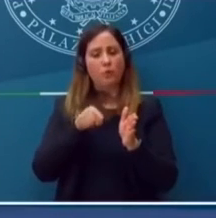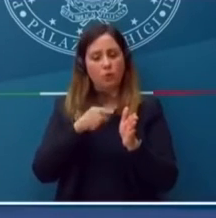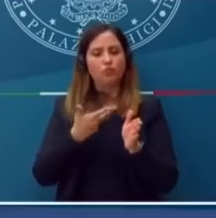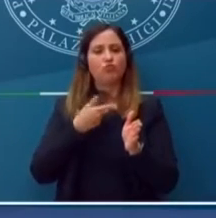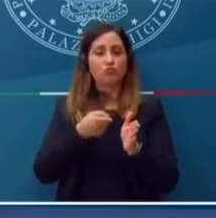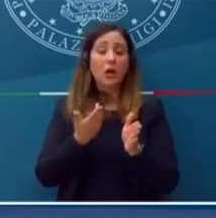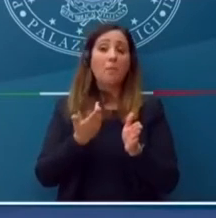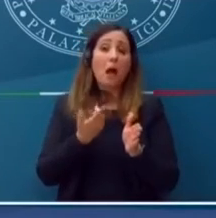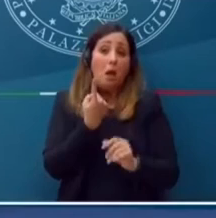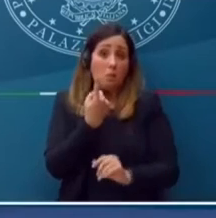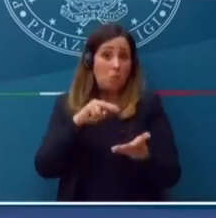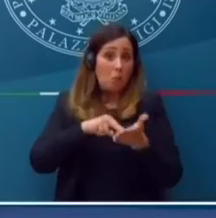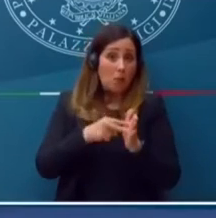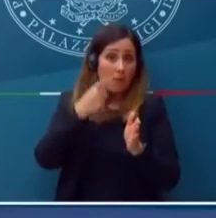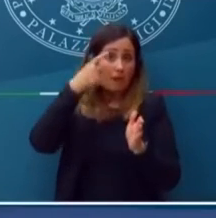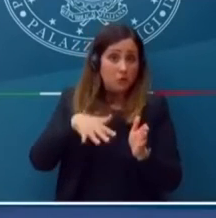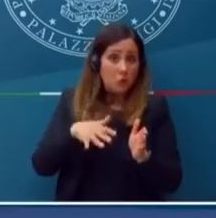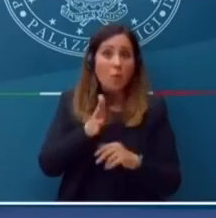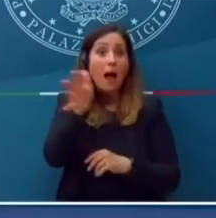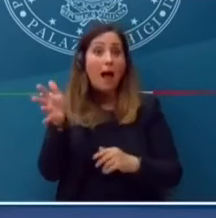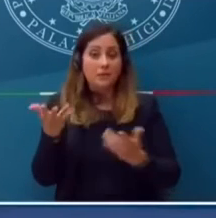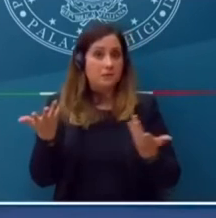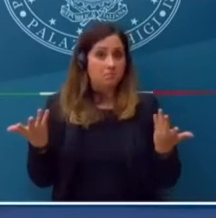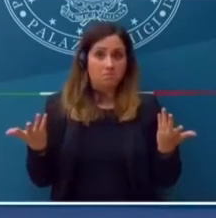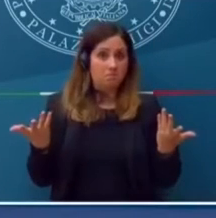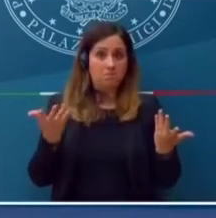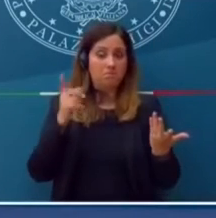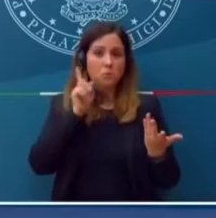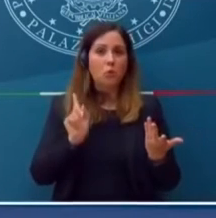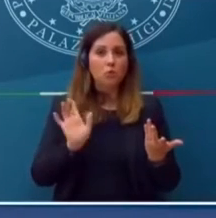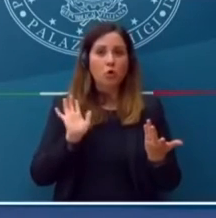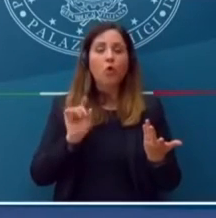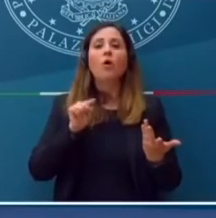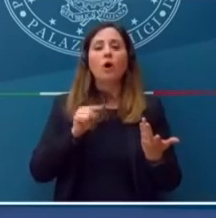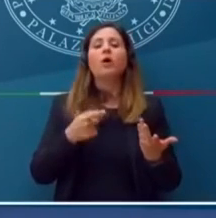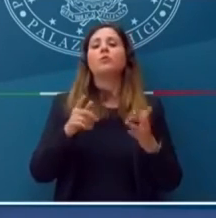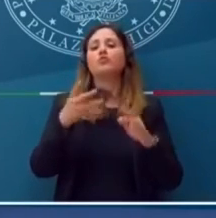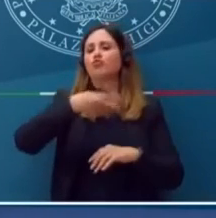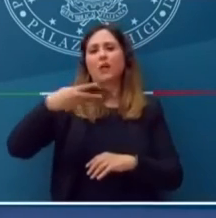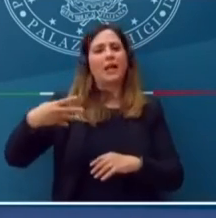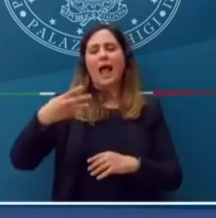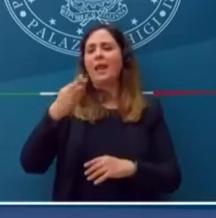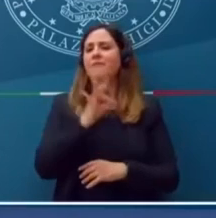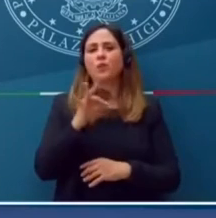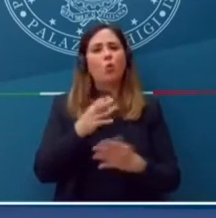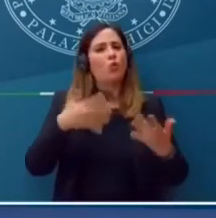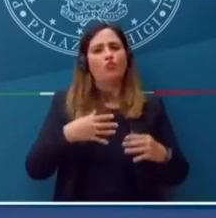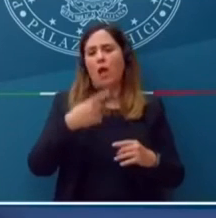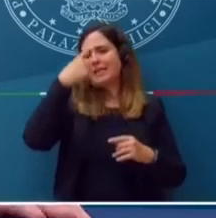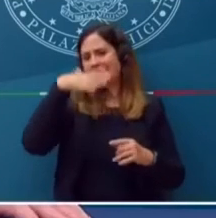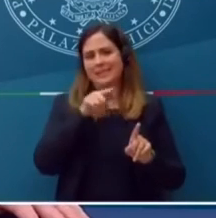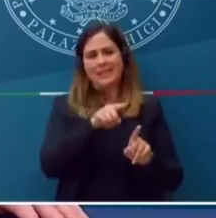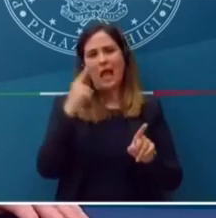di più. Quindi il generale Figliuolo è perfettamente al corrente, consapevole, e quello è